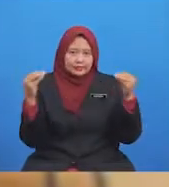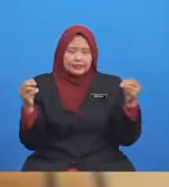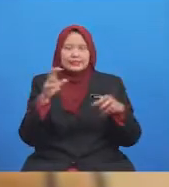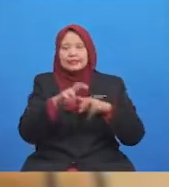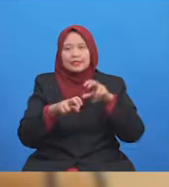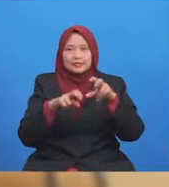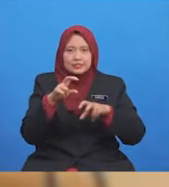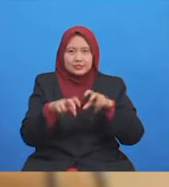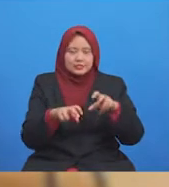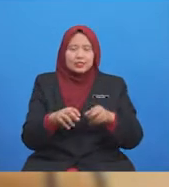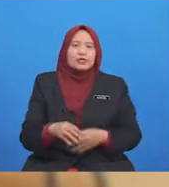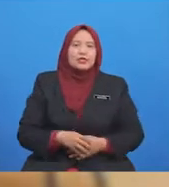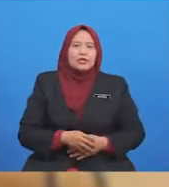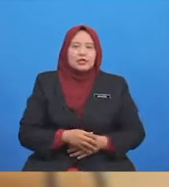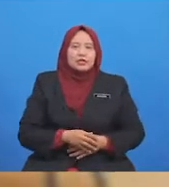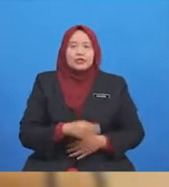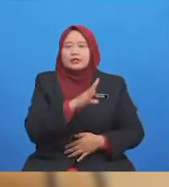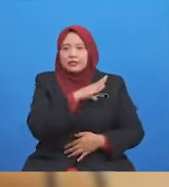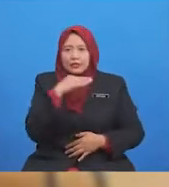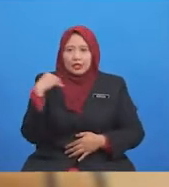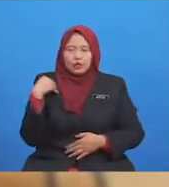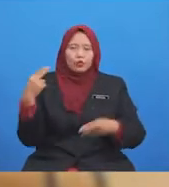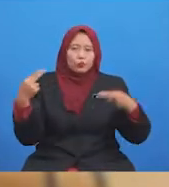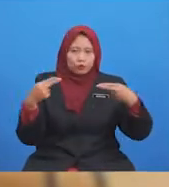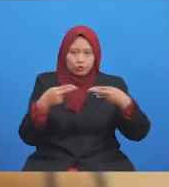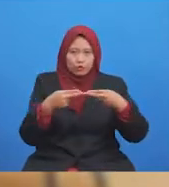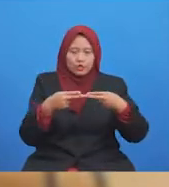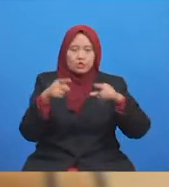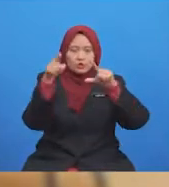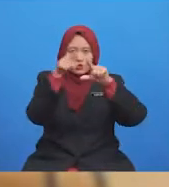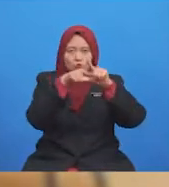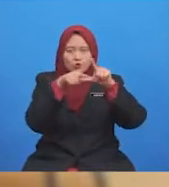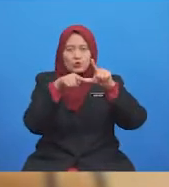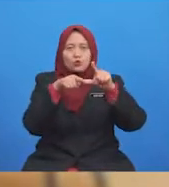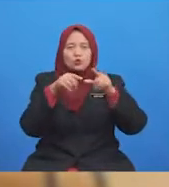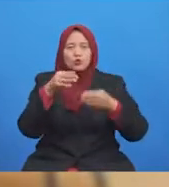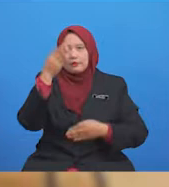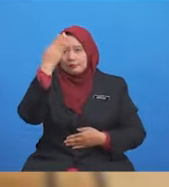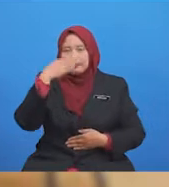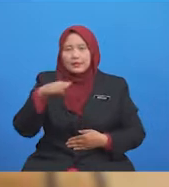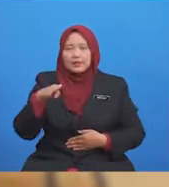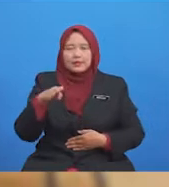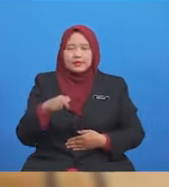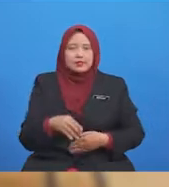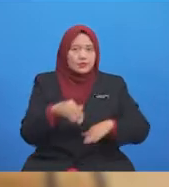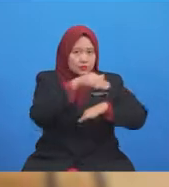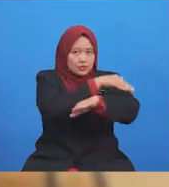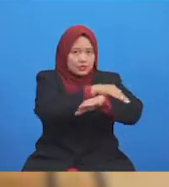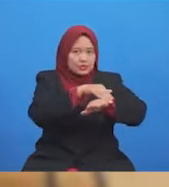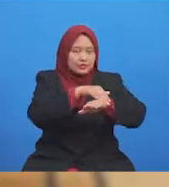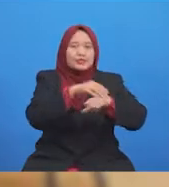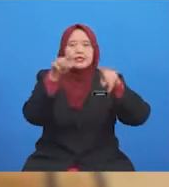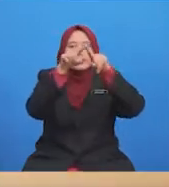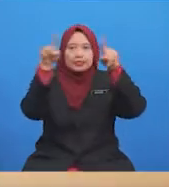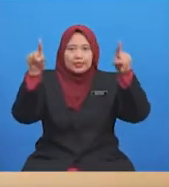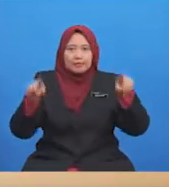memahami ciri-ciri serta hubungan sudut-sudut bagi sebuah sisi empat